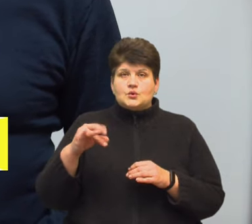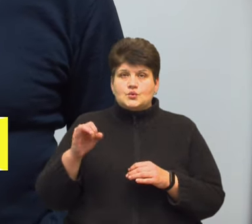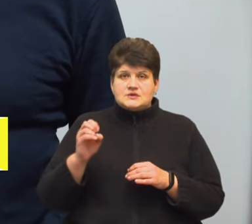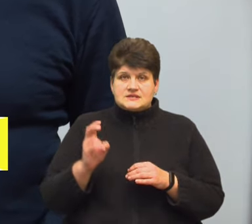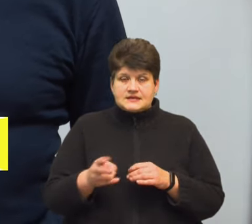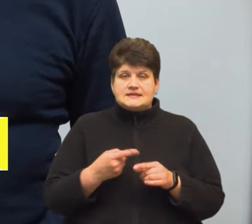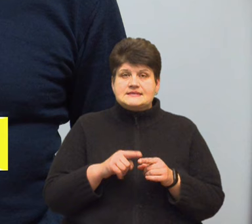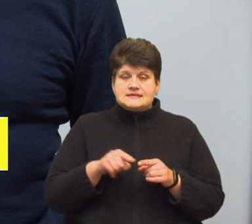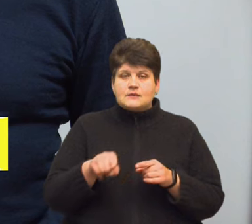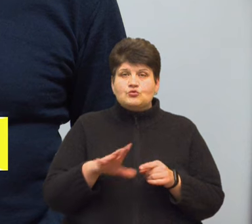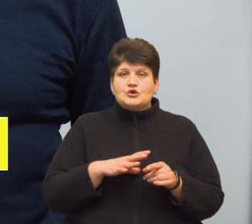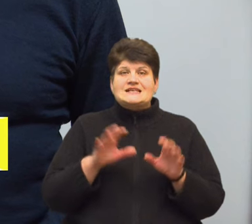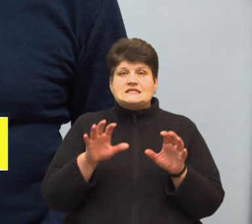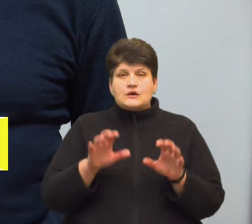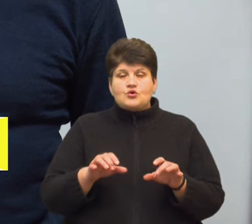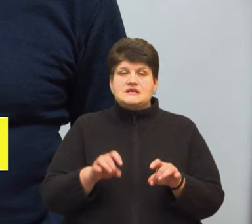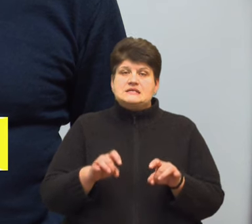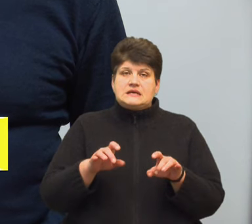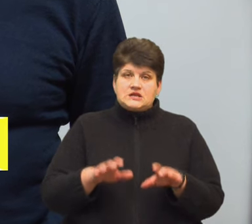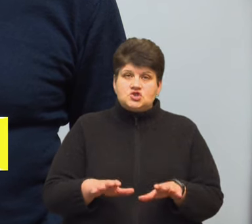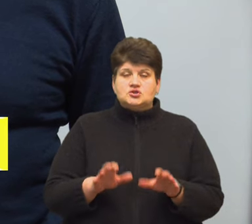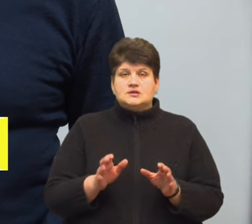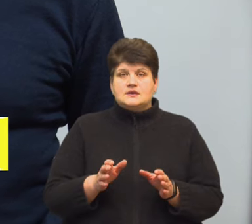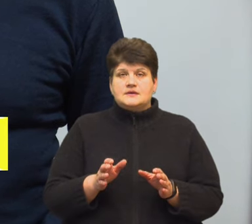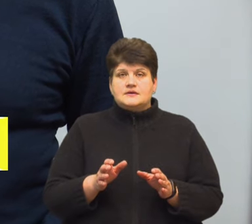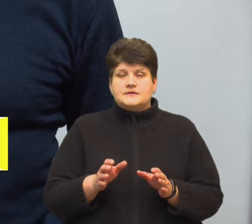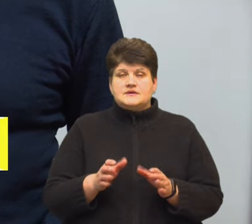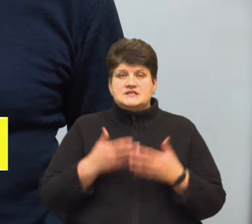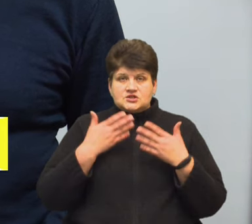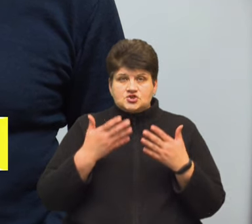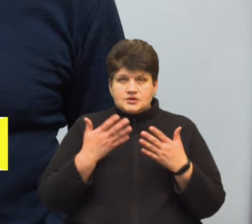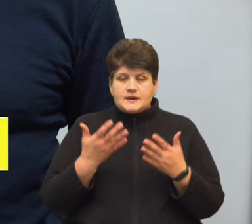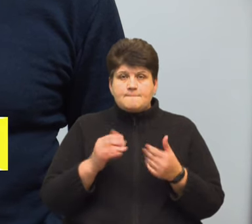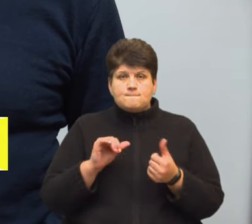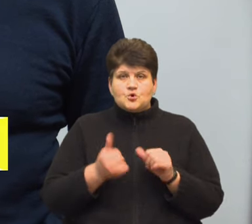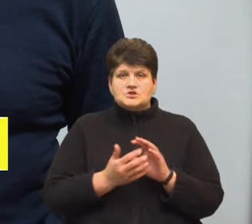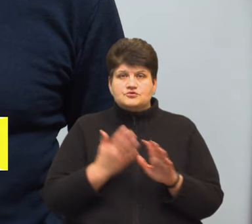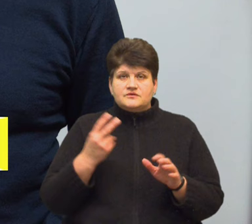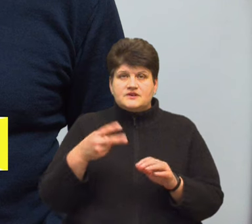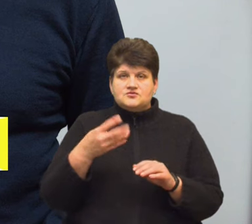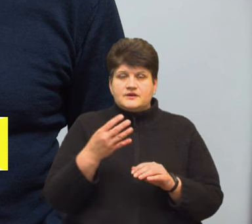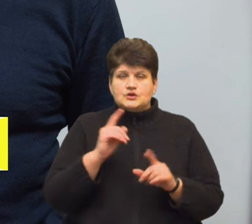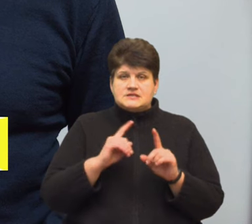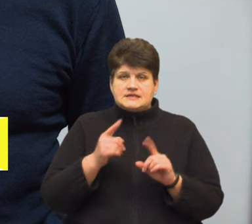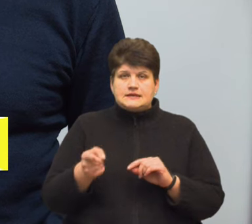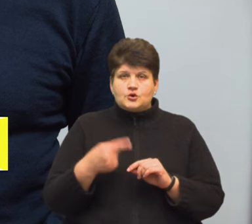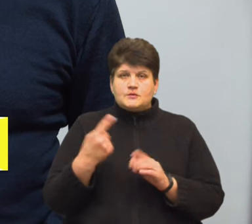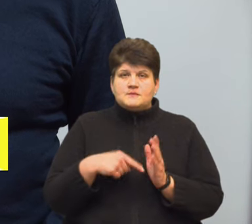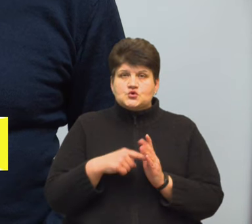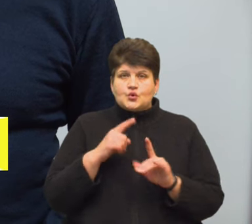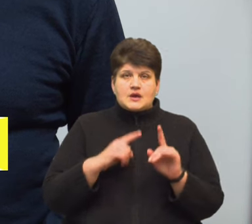даної справи була законність рішення я зачитаю позачергової 24ї сесії Тернопільської міської